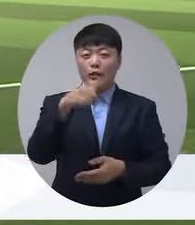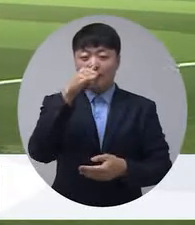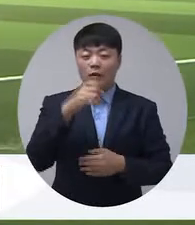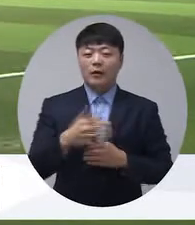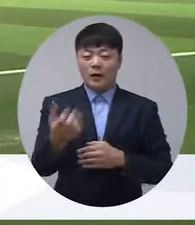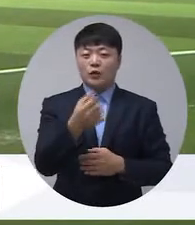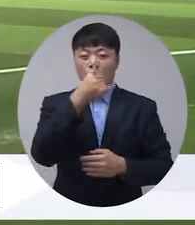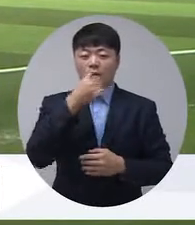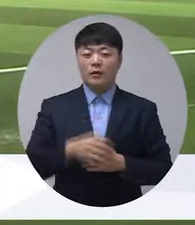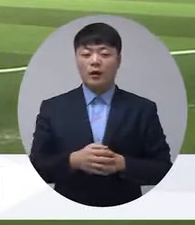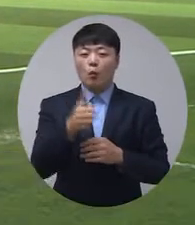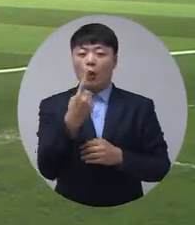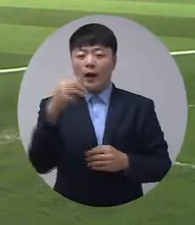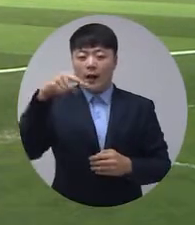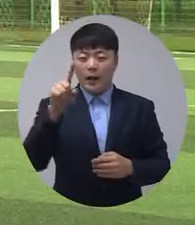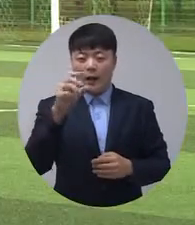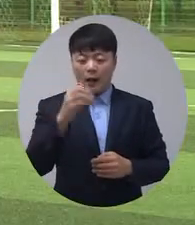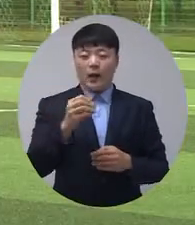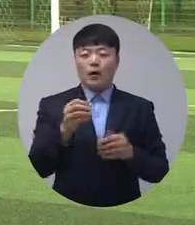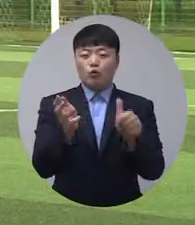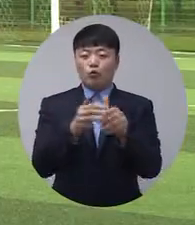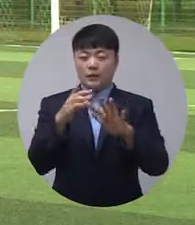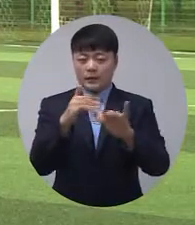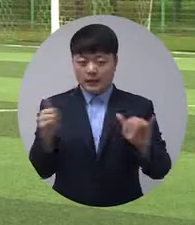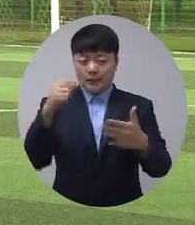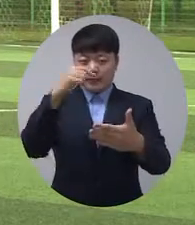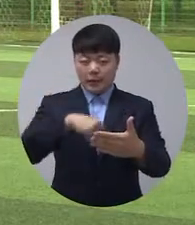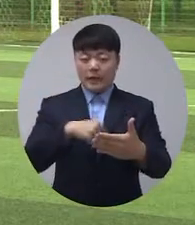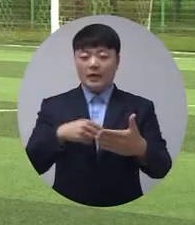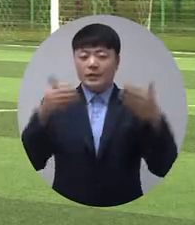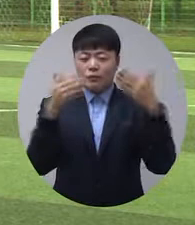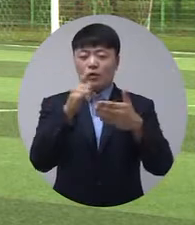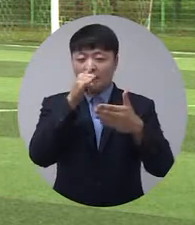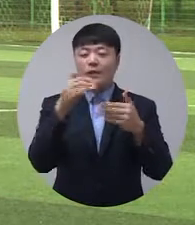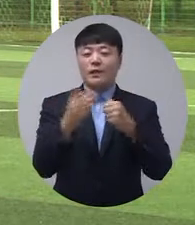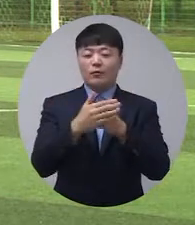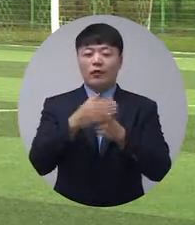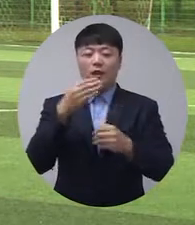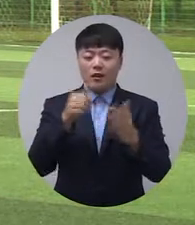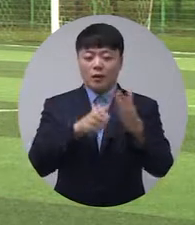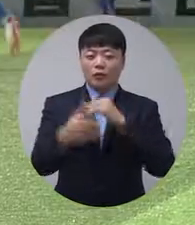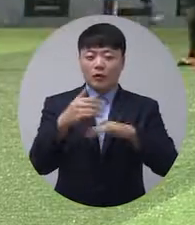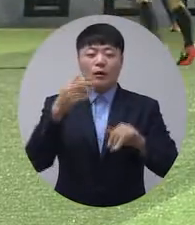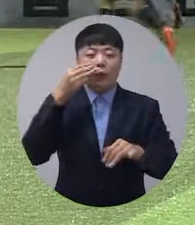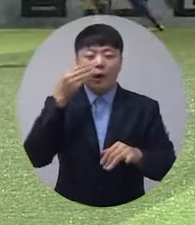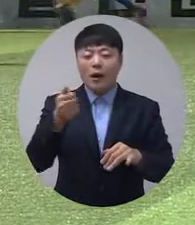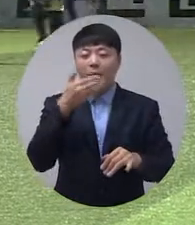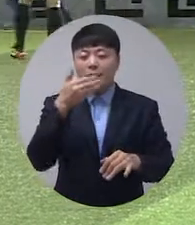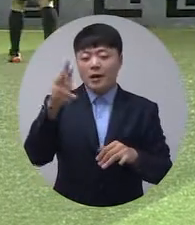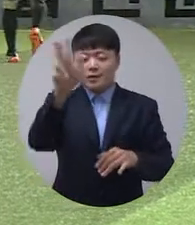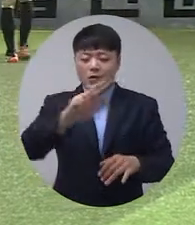있으며 한강변을 중심으로 군민 체육 공원 의 축구장에 집중돼 있어 선수들의 이동이 원 아래 전국규모